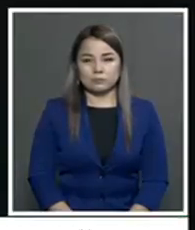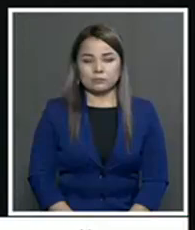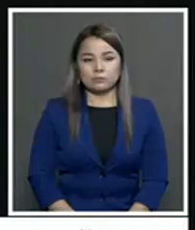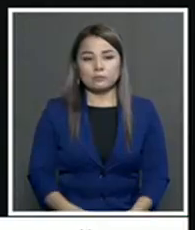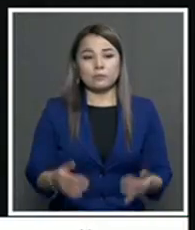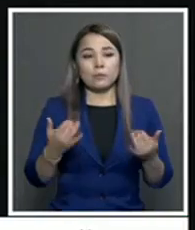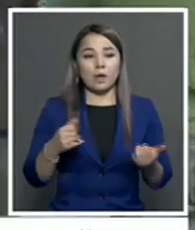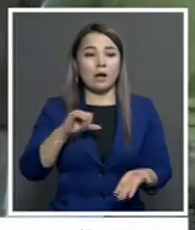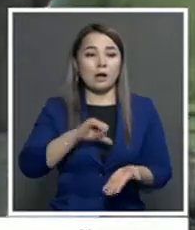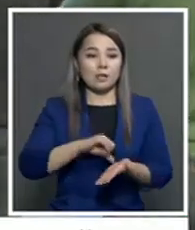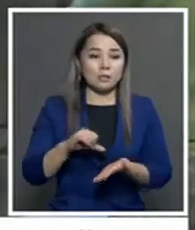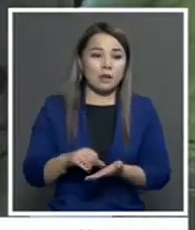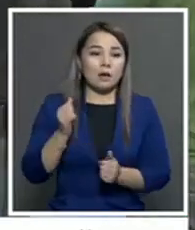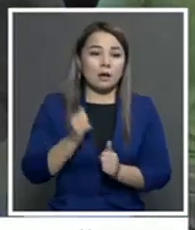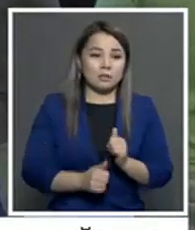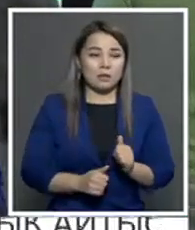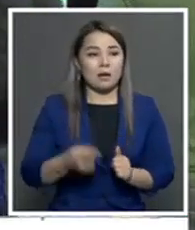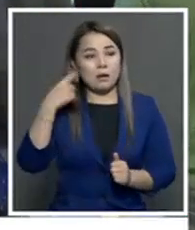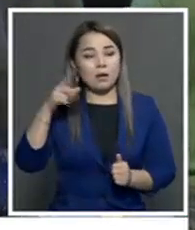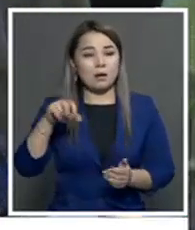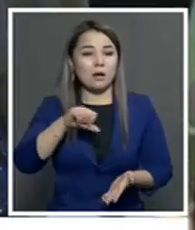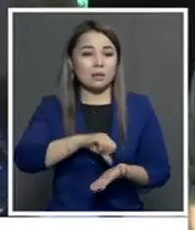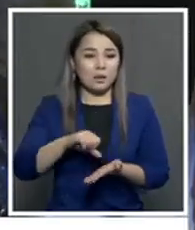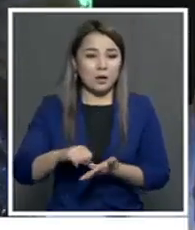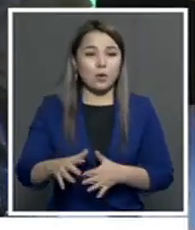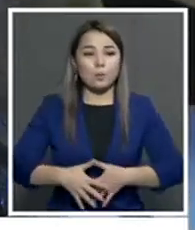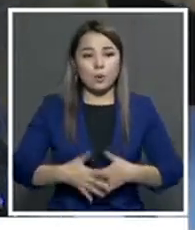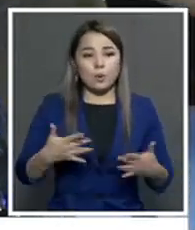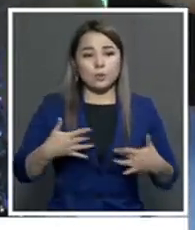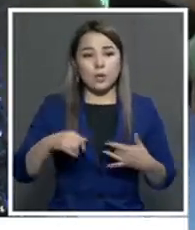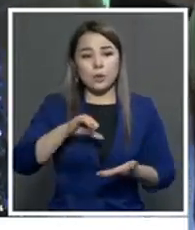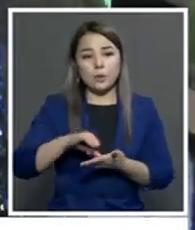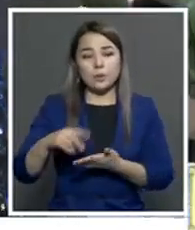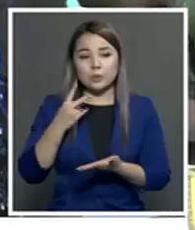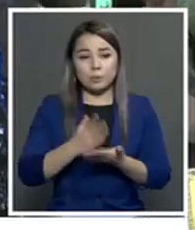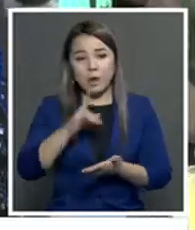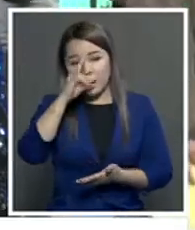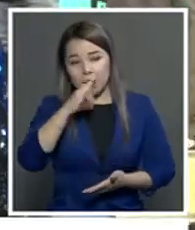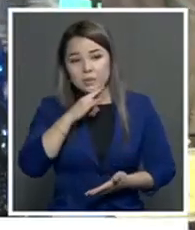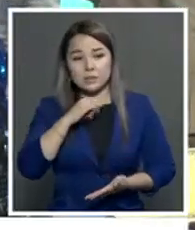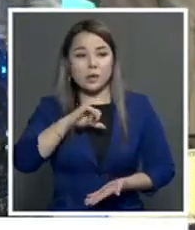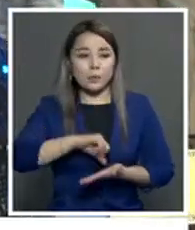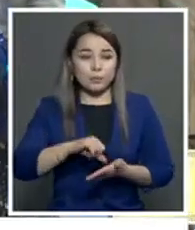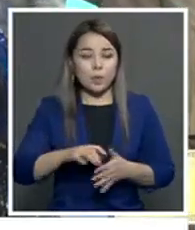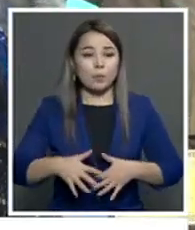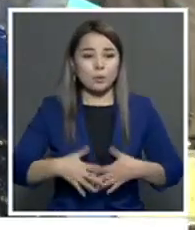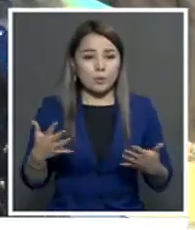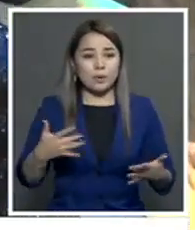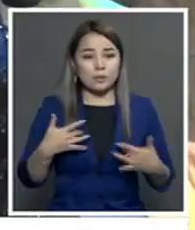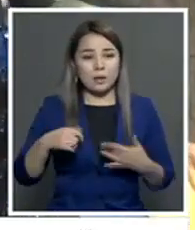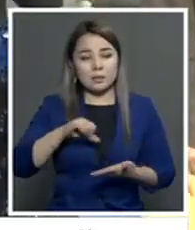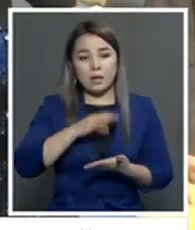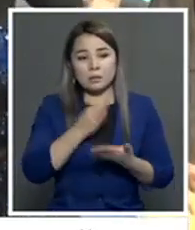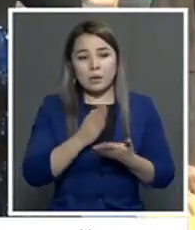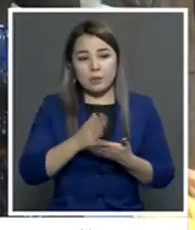Додаға қатысқан ақындардың әрқайсысы үлкен өнер көрсетті деп ойлаймын. Өйткені қазақтың осы сахнаға шығып өнер көрсетудің өзі үлкен өнер санайды.